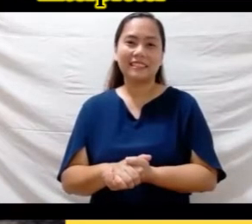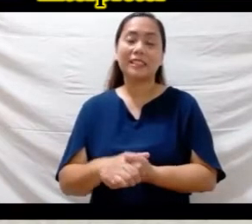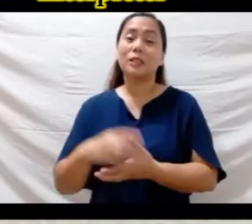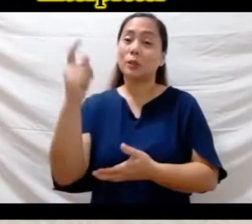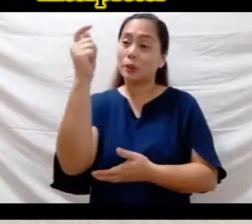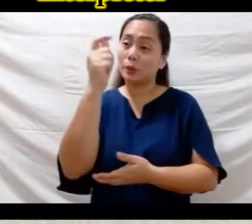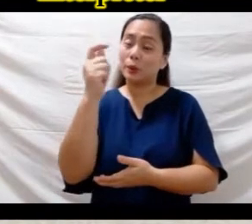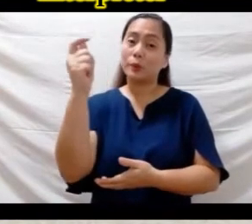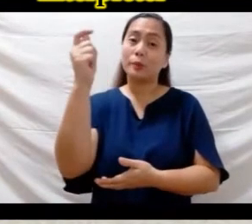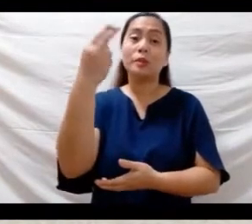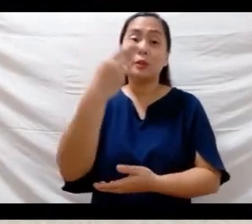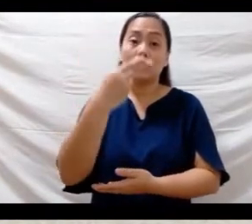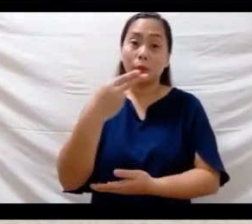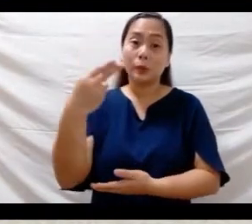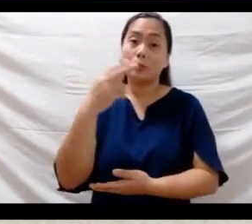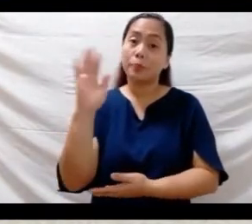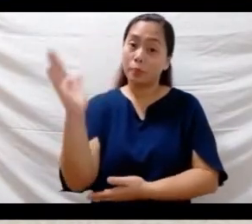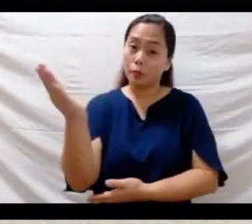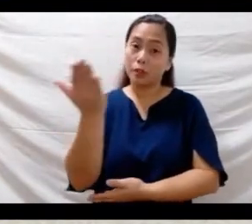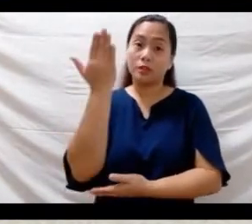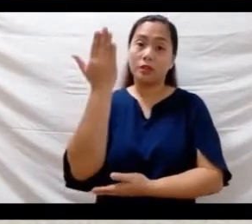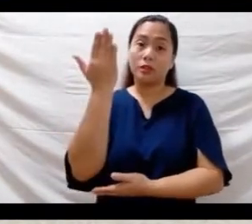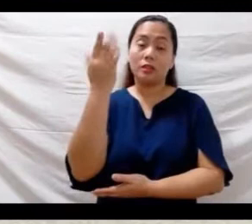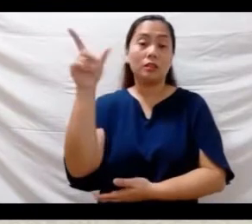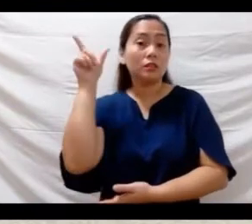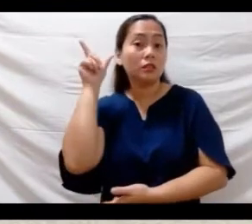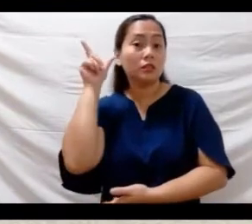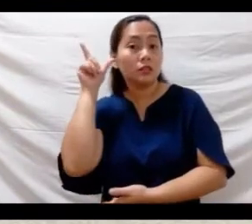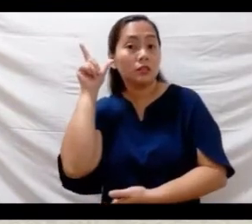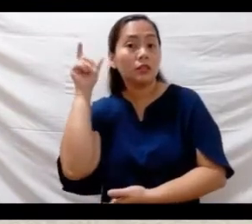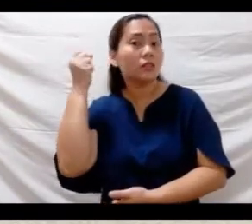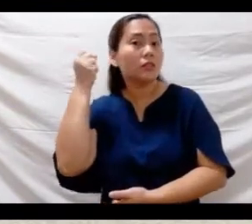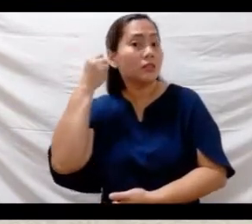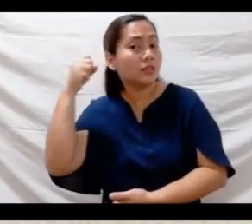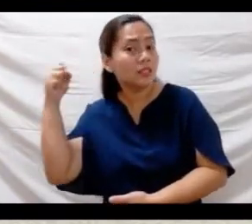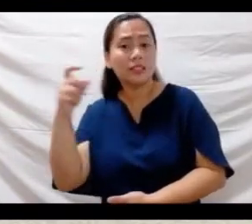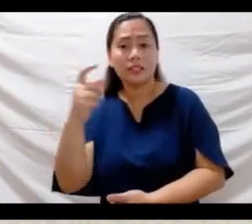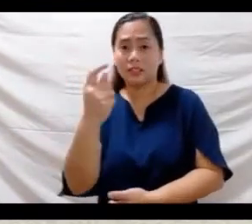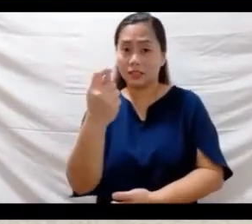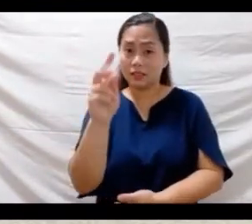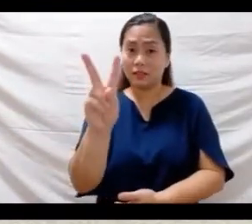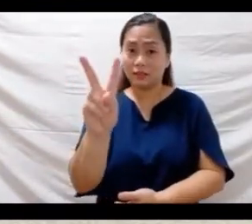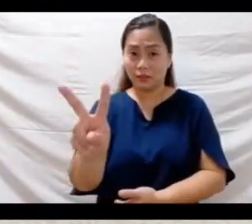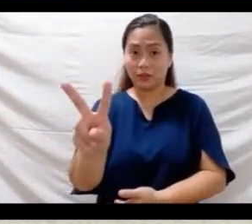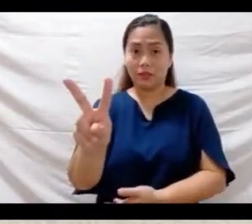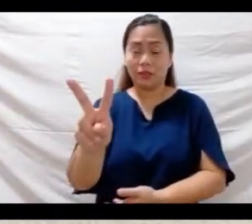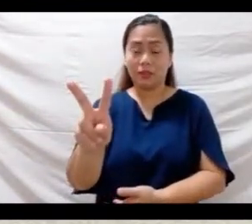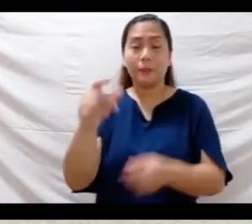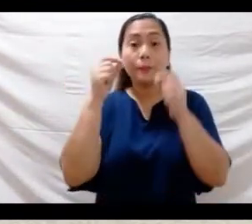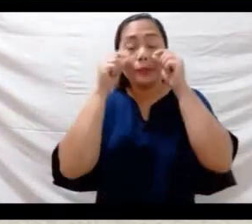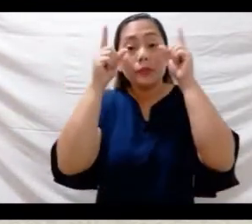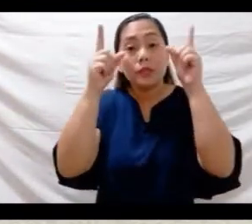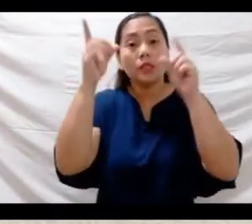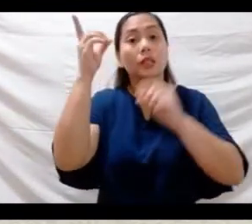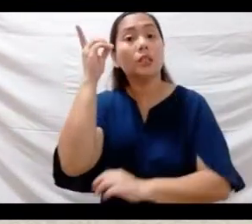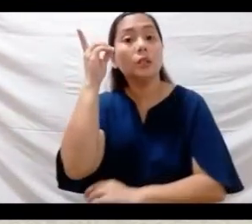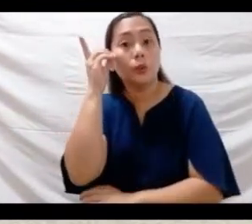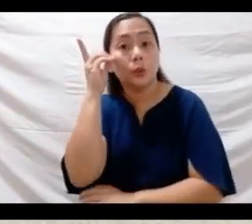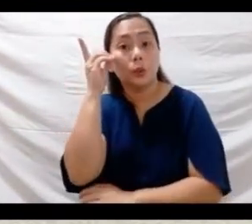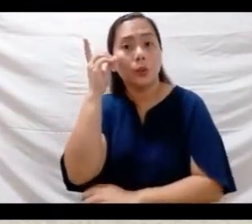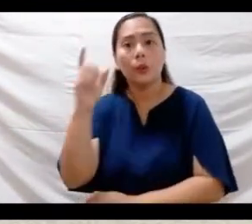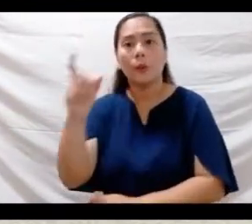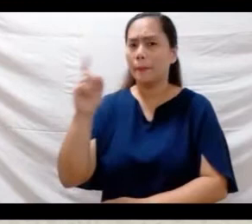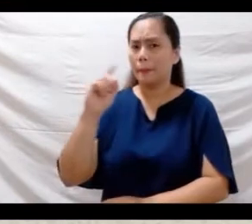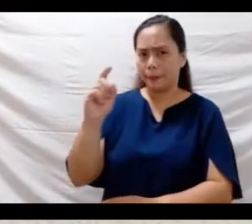Huwebes ng umaga, ang malakas na tunog ng telebisyon ang gumising kay Dino. Mabilis